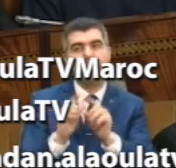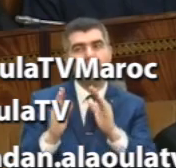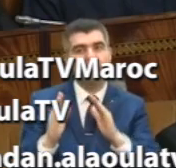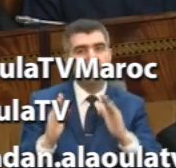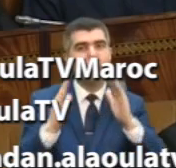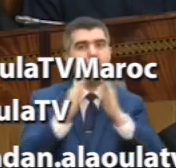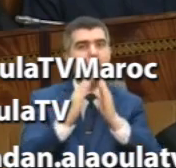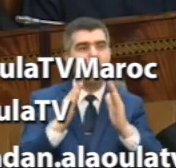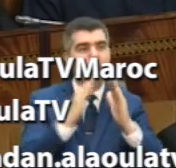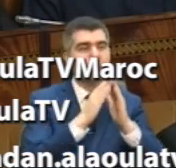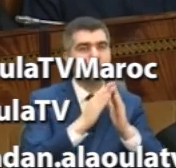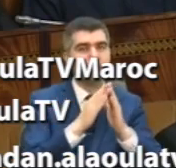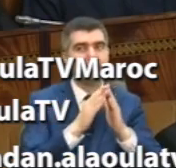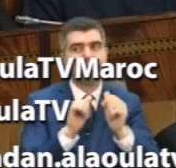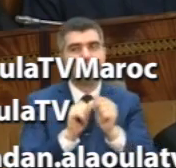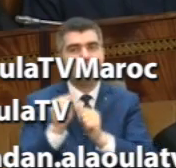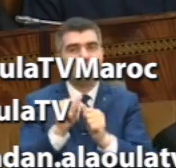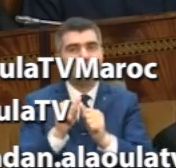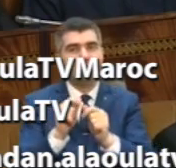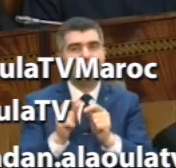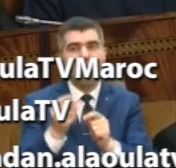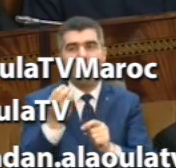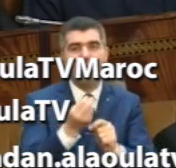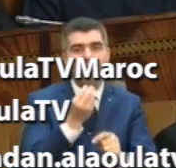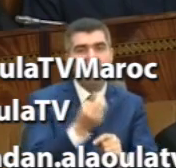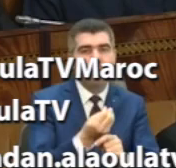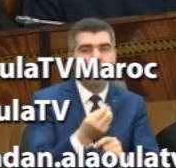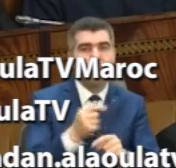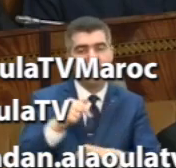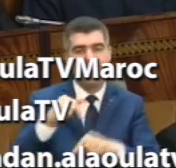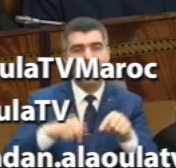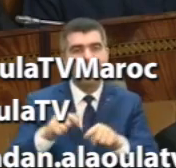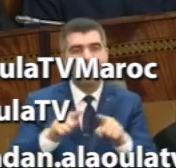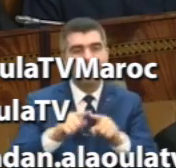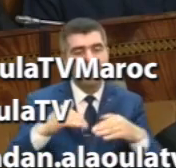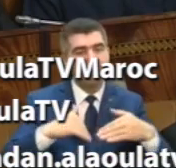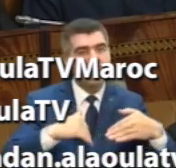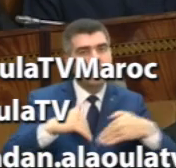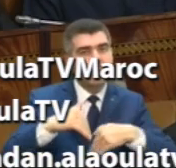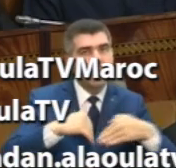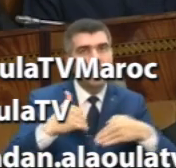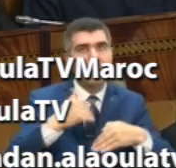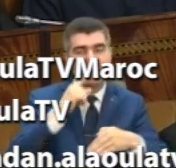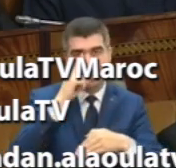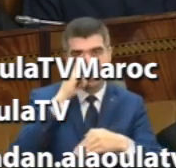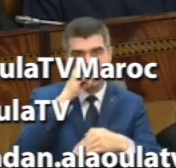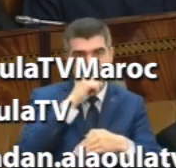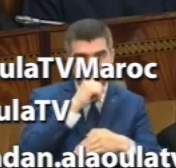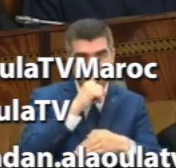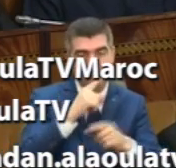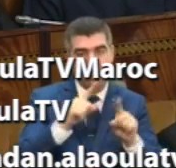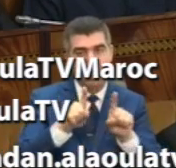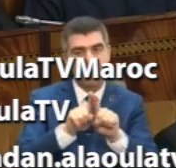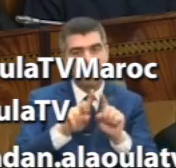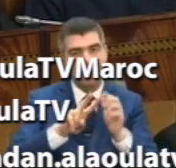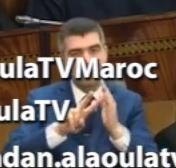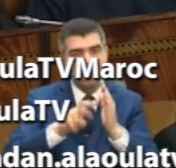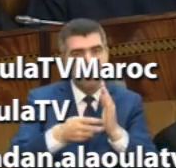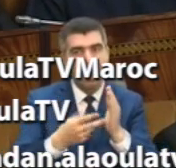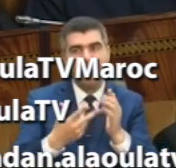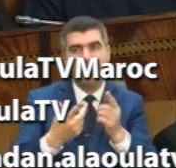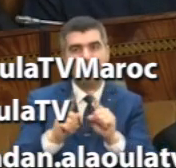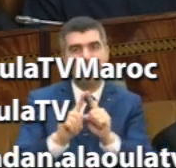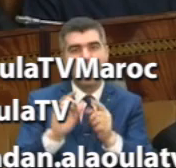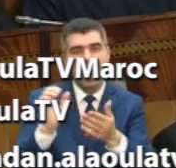بالخصوص. هناك أطفال مشتتون في الطرقات العامة، معرضون للسرقة وكذلك معرضون